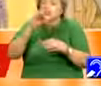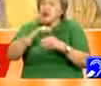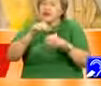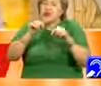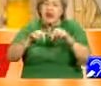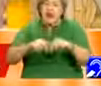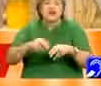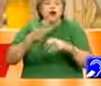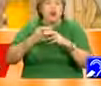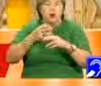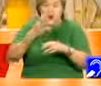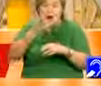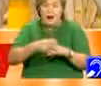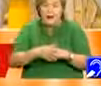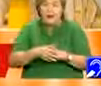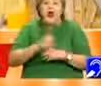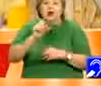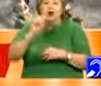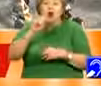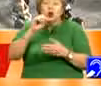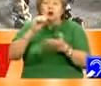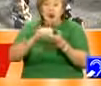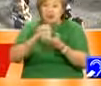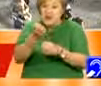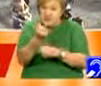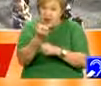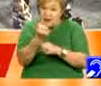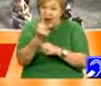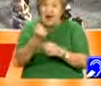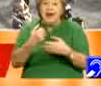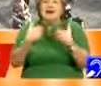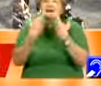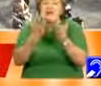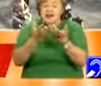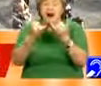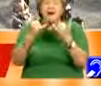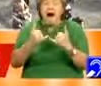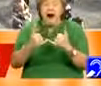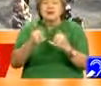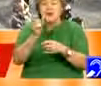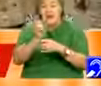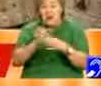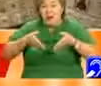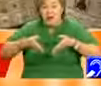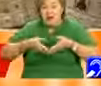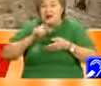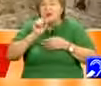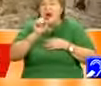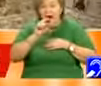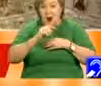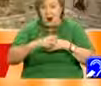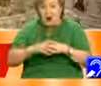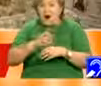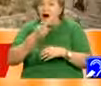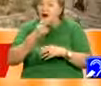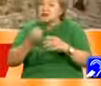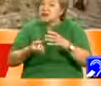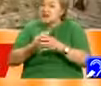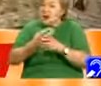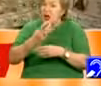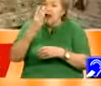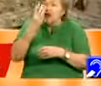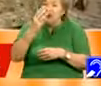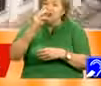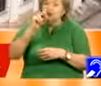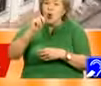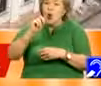Și 12.000 de sarmale vor fi împărțite astăzi credincioșilor. Anul acesta s-au împlinit 380 de